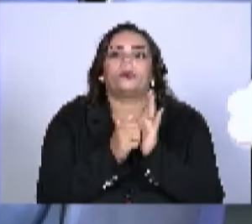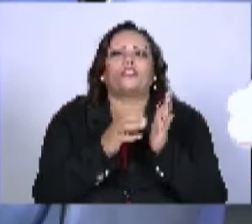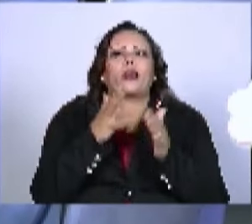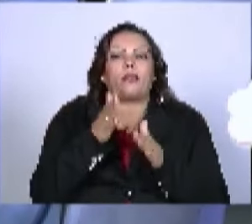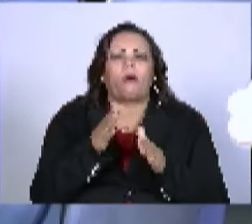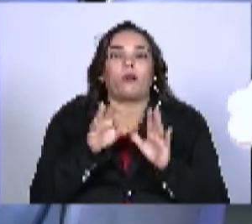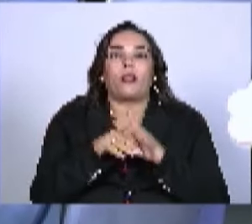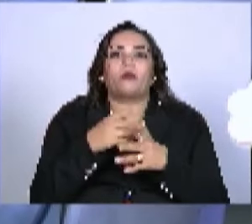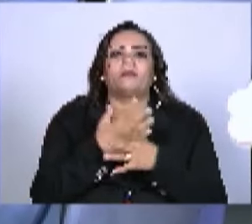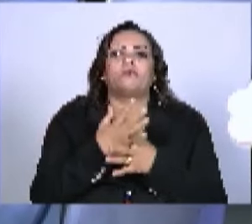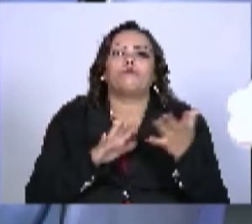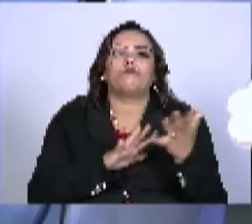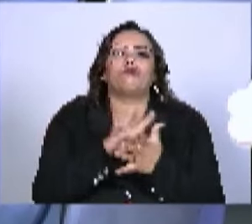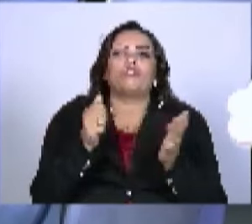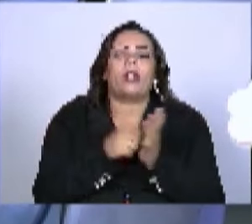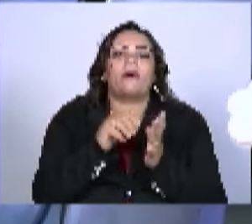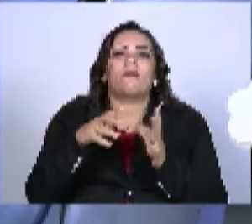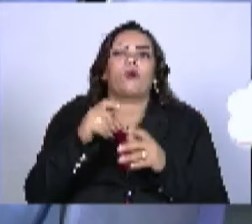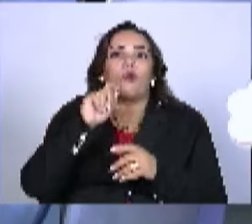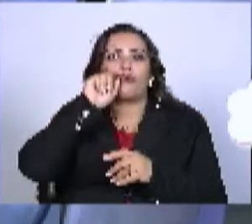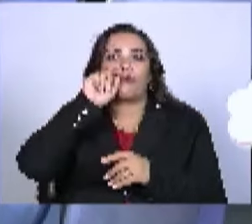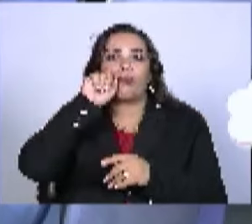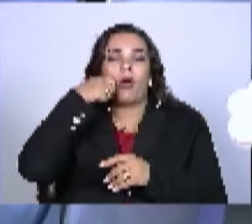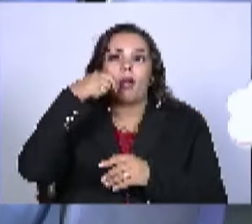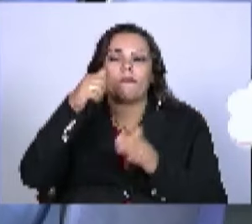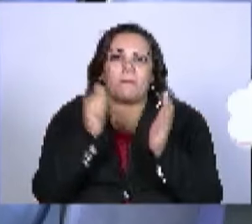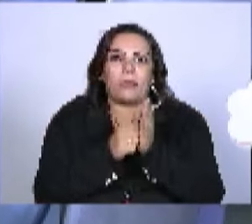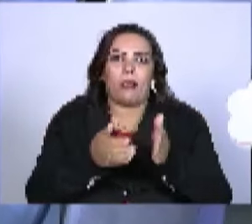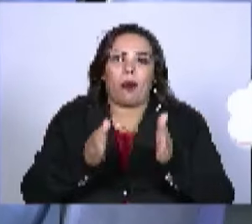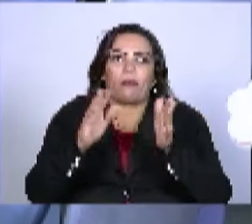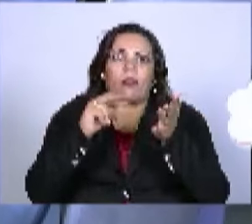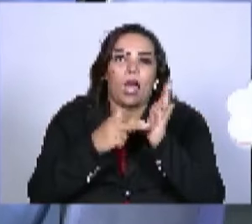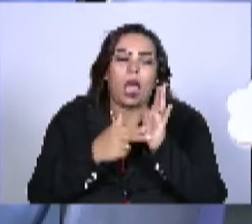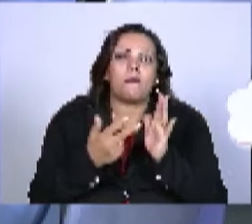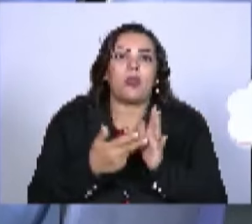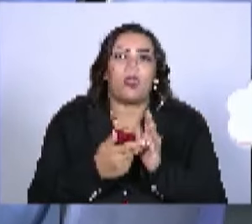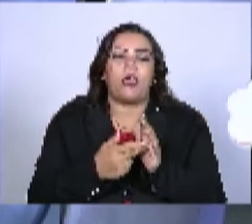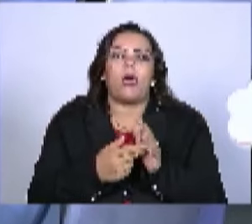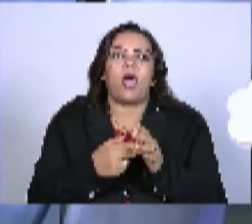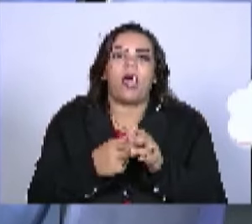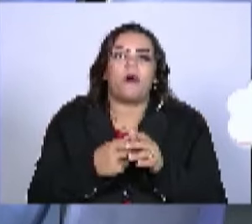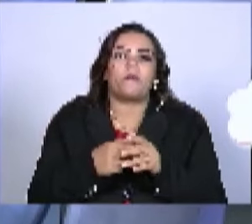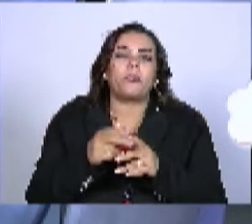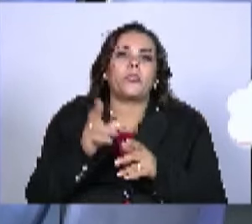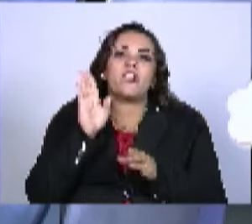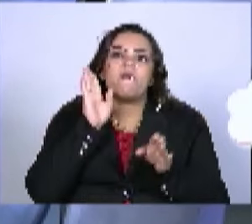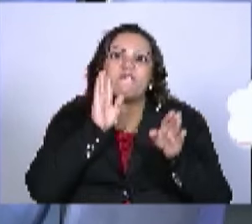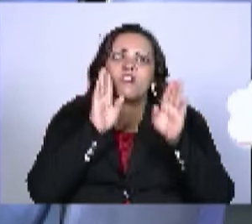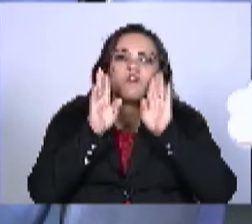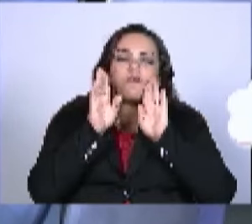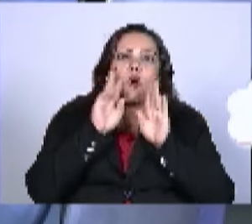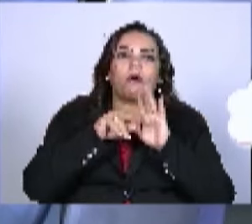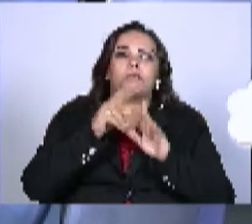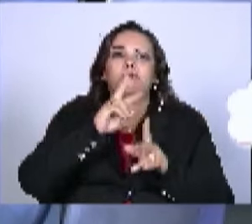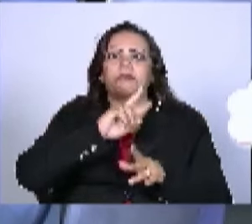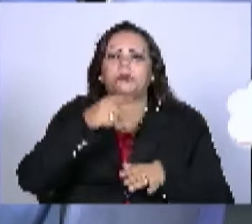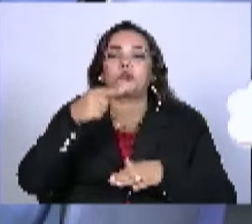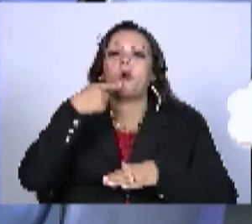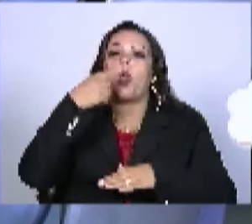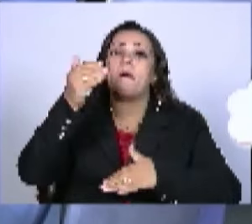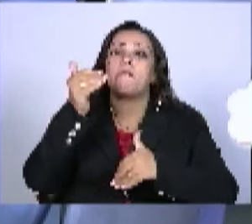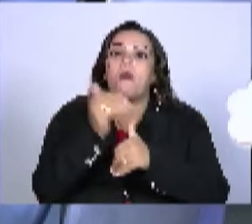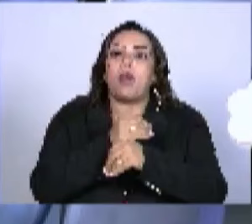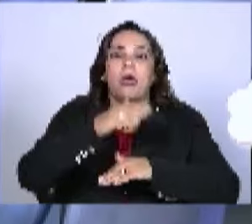مشاكل بسبب راجل في العماره عندي عمال يراضي فيا وعامل اكونتات فيك وبعت لجوزي ان مراتك ست مش كويسه